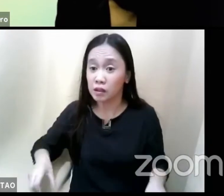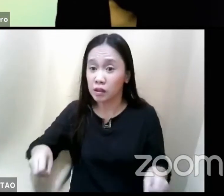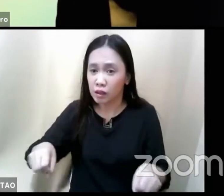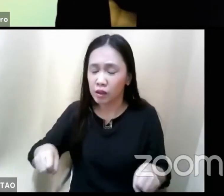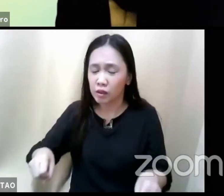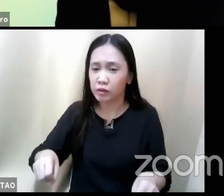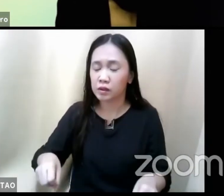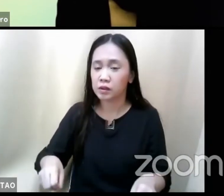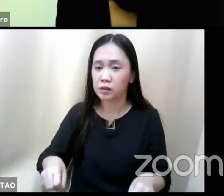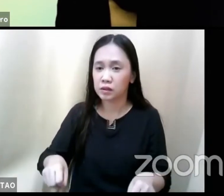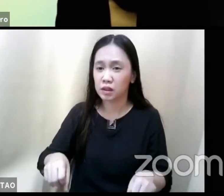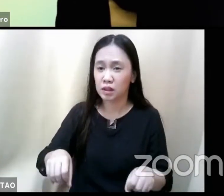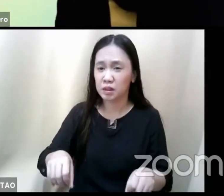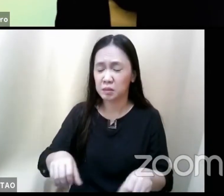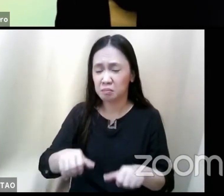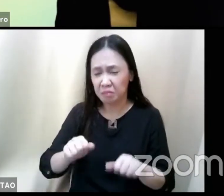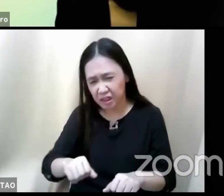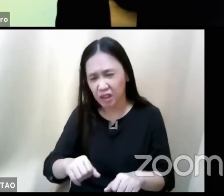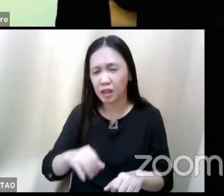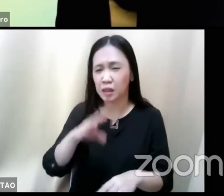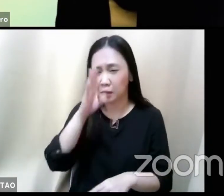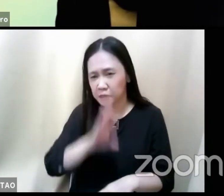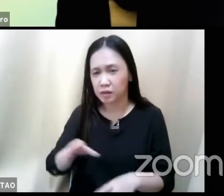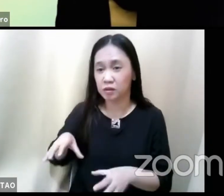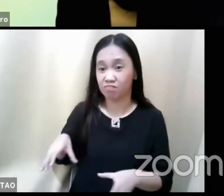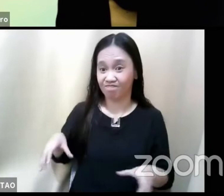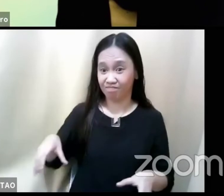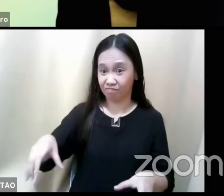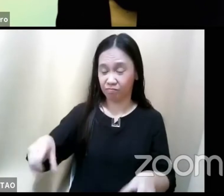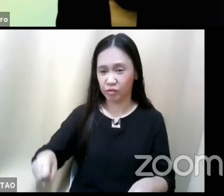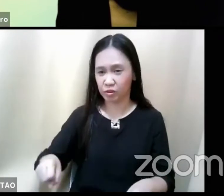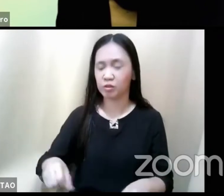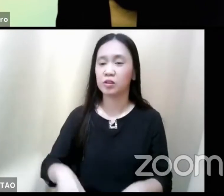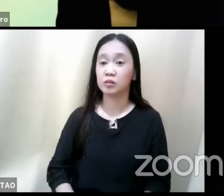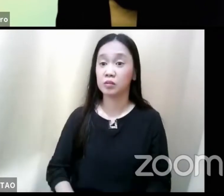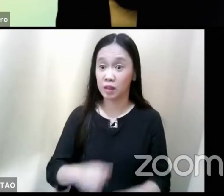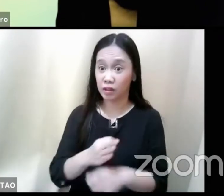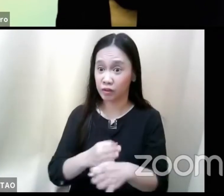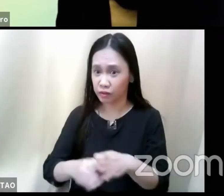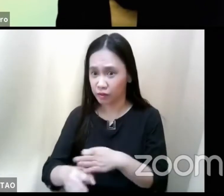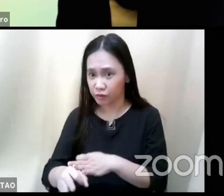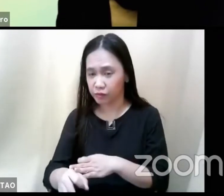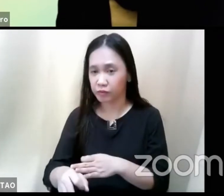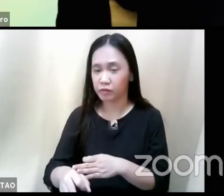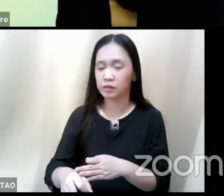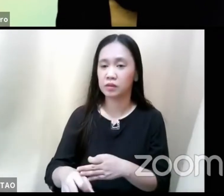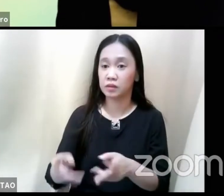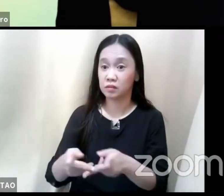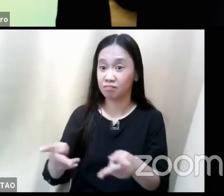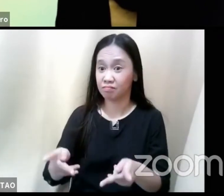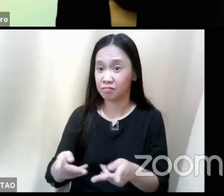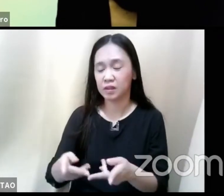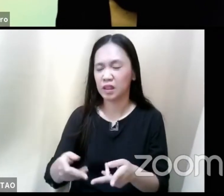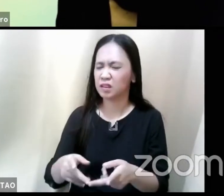yung armrest. Or mabaklas naman yung footrest. Or we don't know, di ba? So